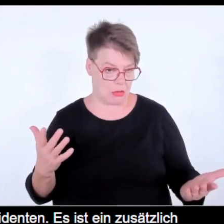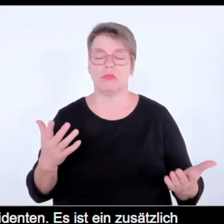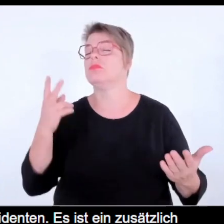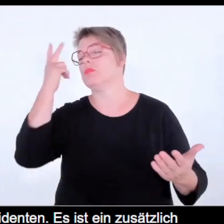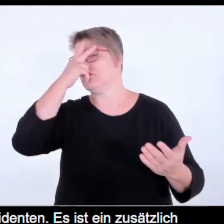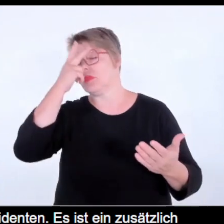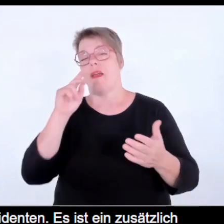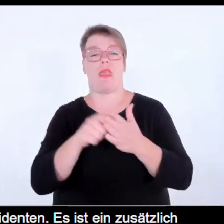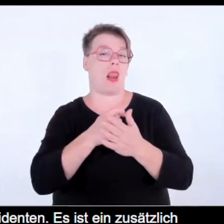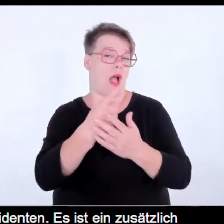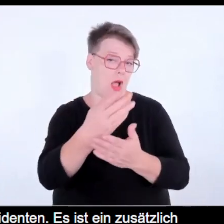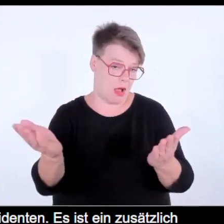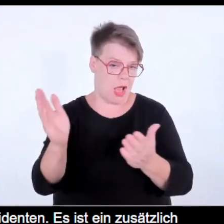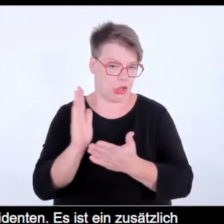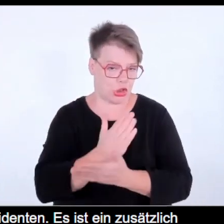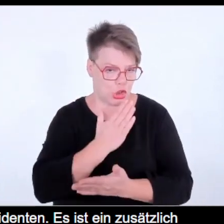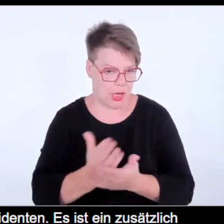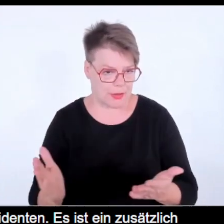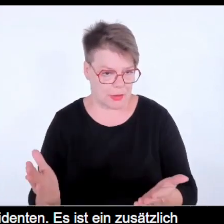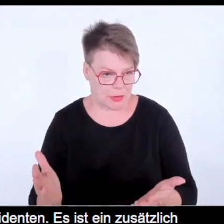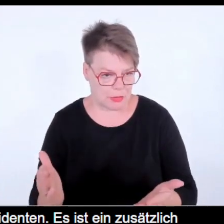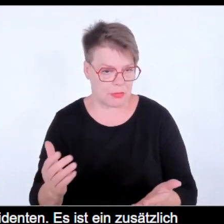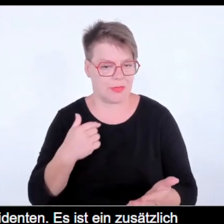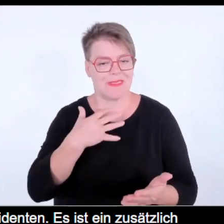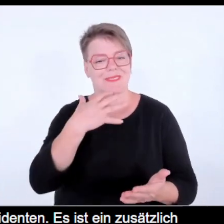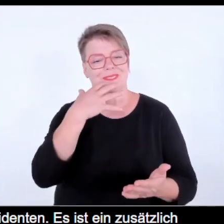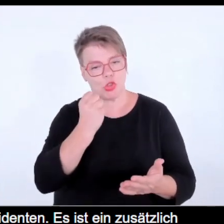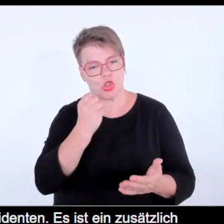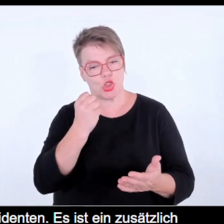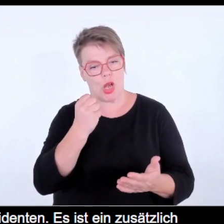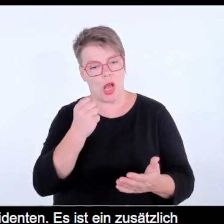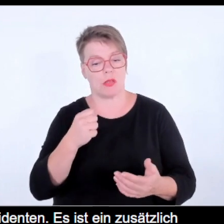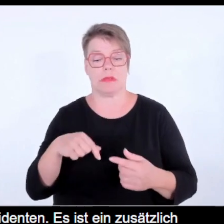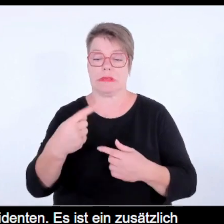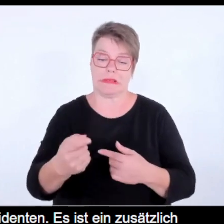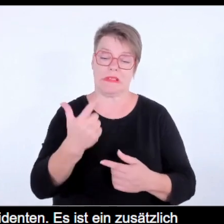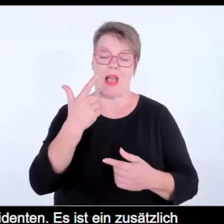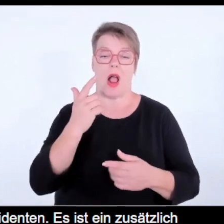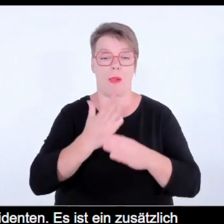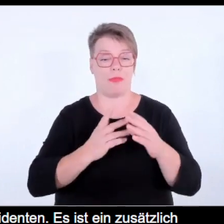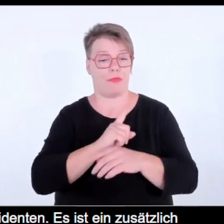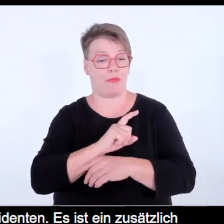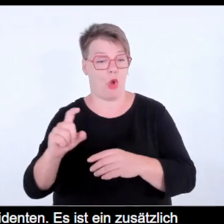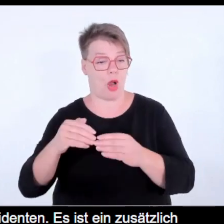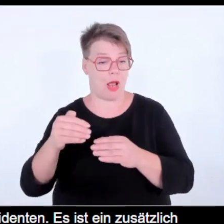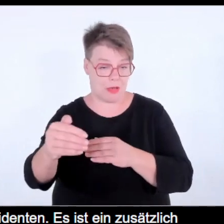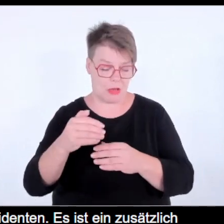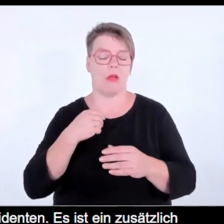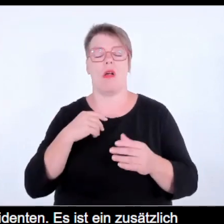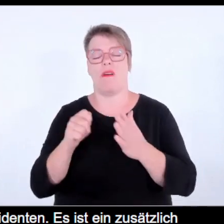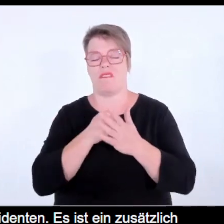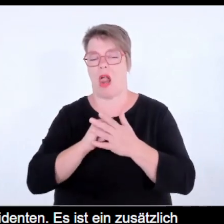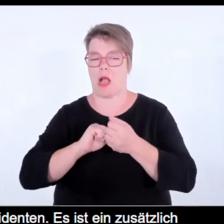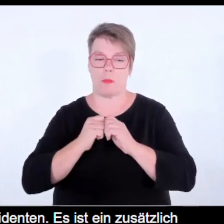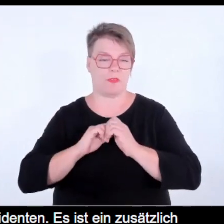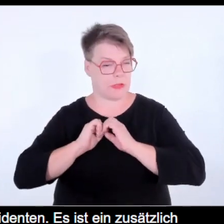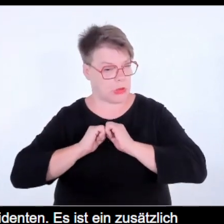ich bemerke es in den letzten Jahren auch nochmal, ist natürlich eine sehr aufgeregte Zeit, dass die Wahlkämpfe härter werden, auch in der Auseinandersetzung.